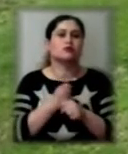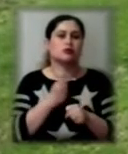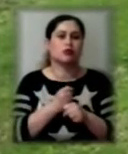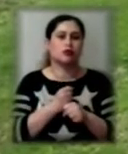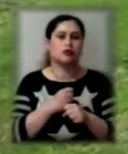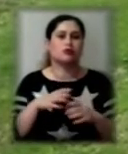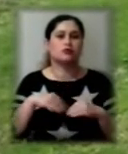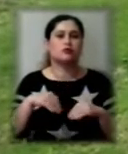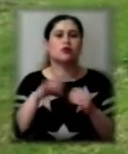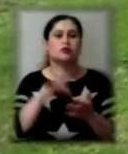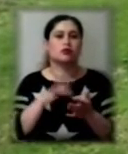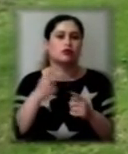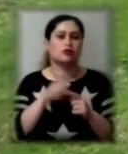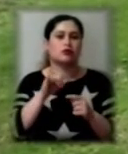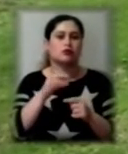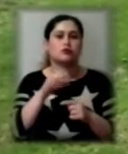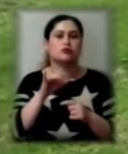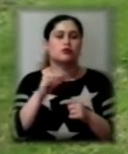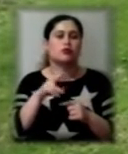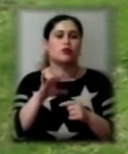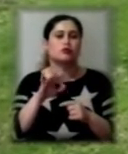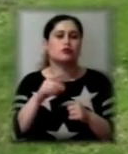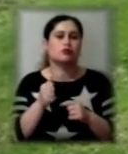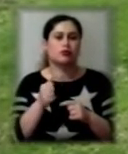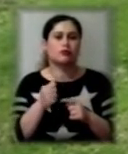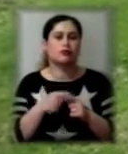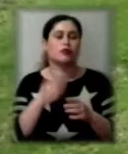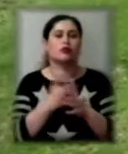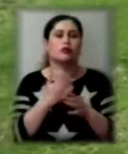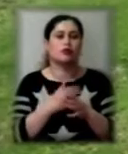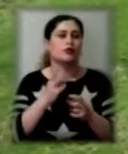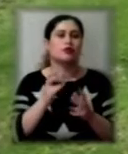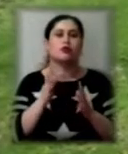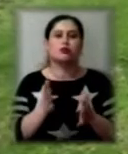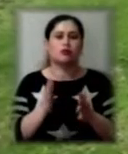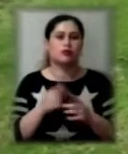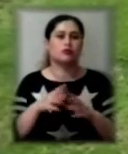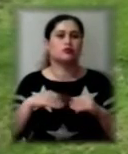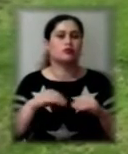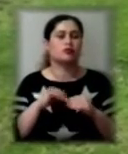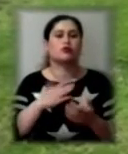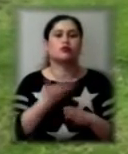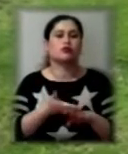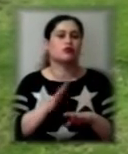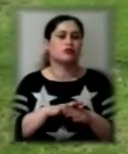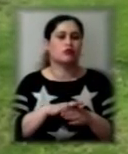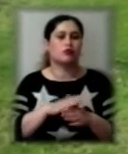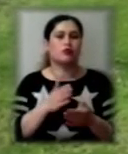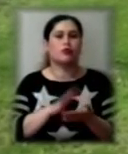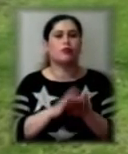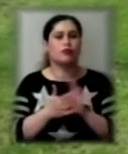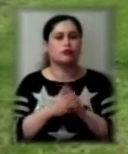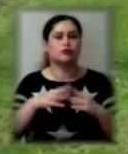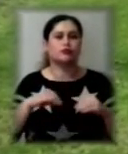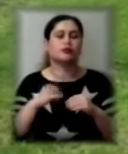центру інтегрованих соціальних послуг допоможе не тільки родинам у скрутних життєвих ситуаціях, а й родинам, які